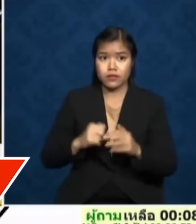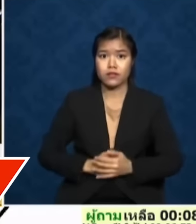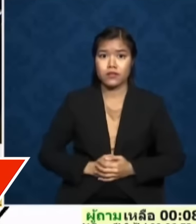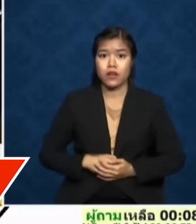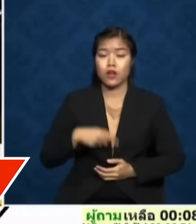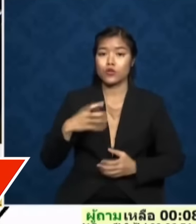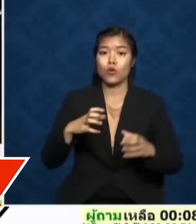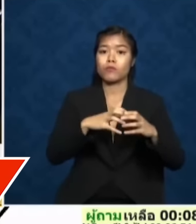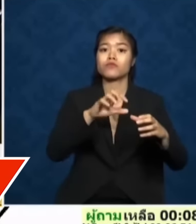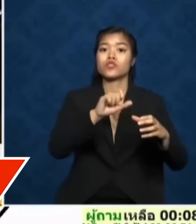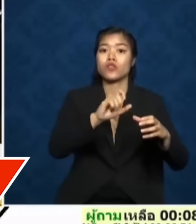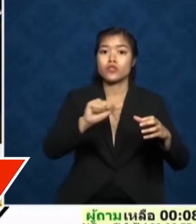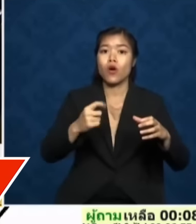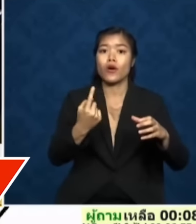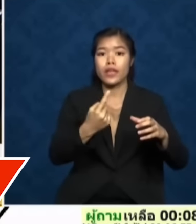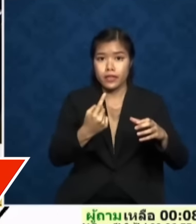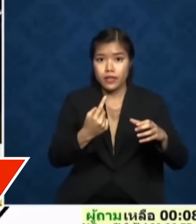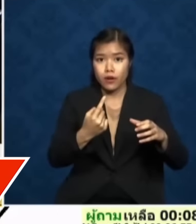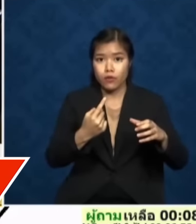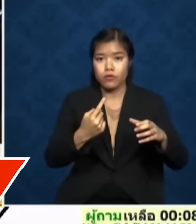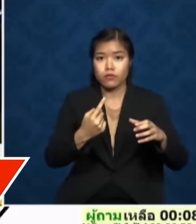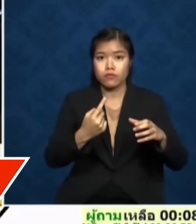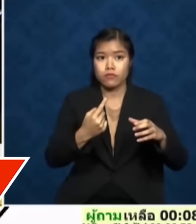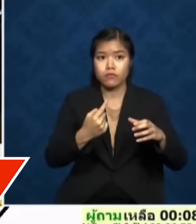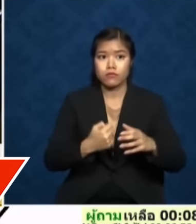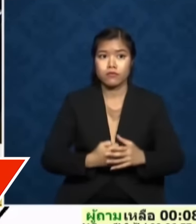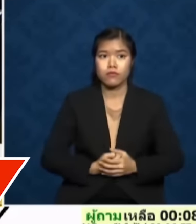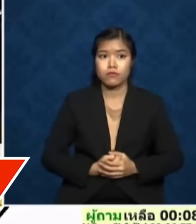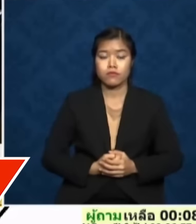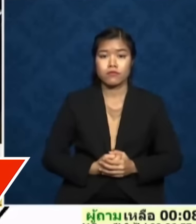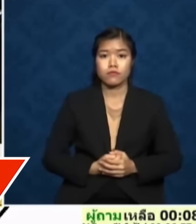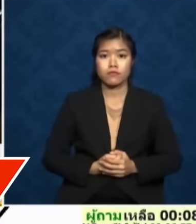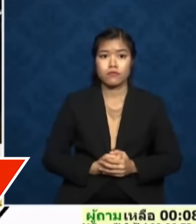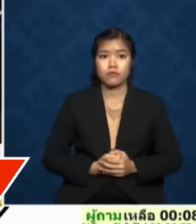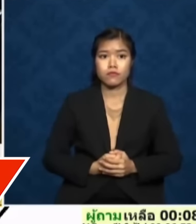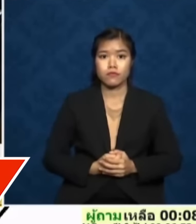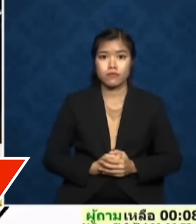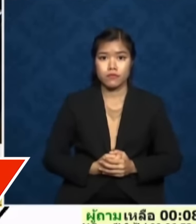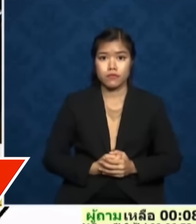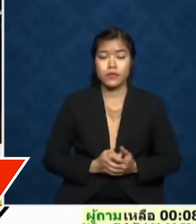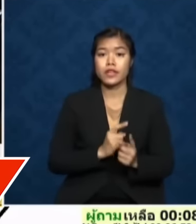เดียวเพื่อประสิทธิภาพของระบบนิติบัญญัติของไทย